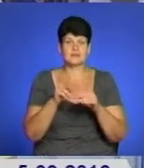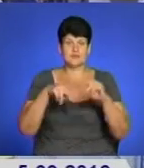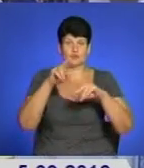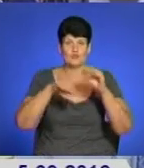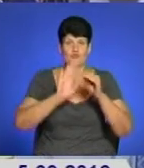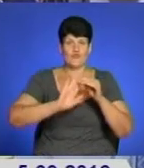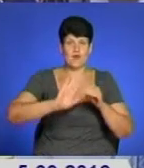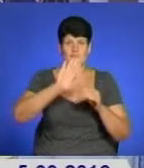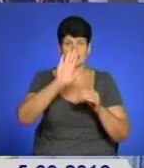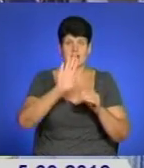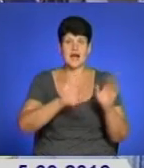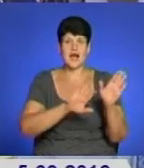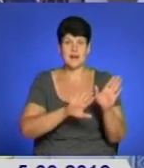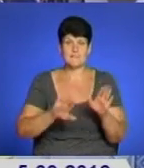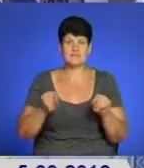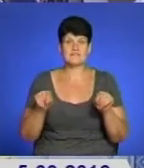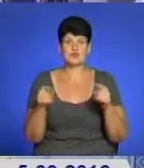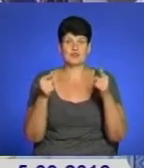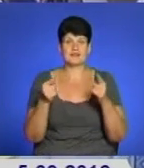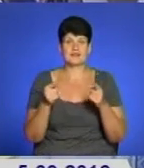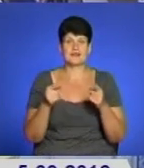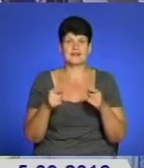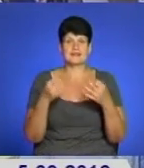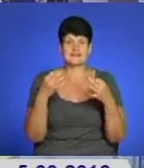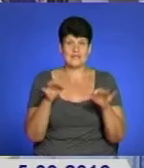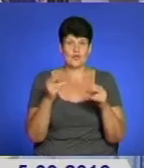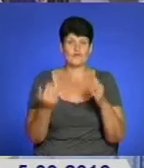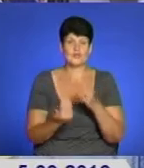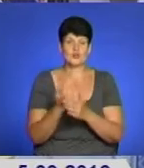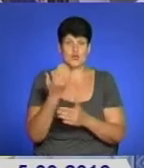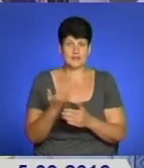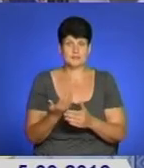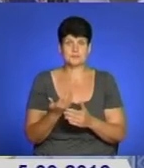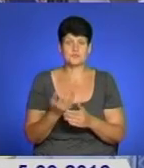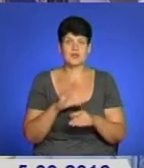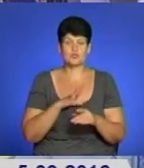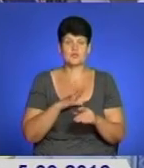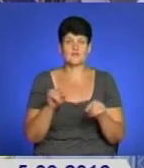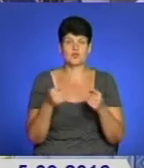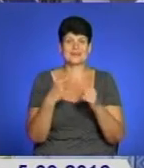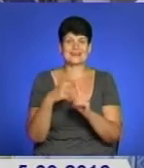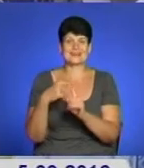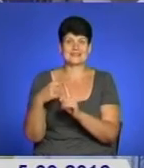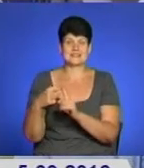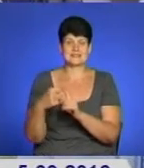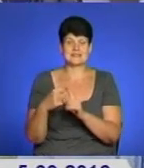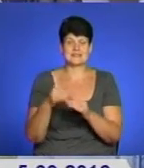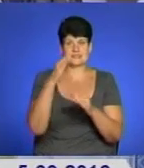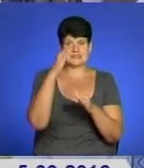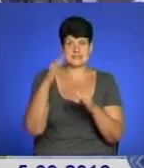зразу після відновлення незалежності його знову ж таки відновили. І були відновлені хрести попередньо, це були такі залізні